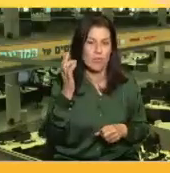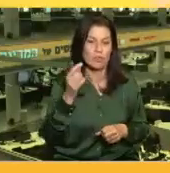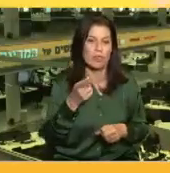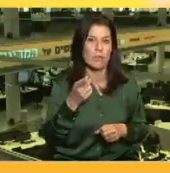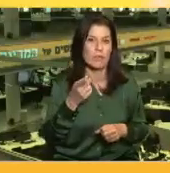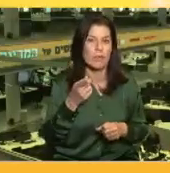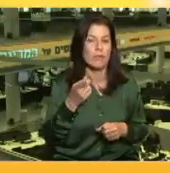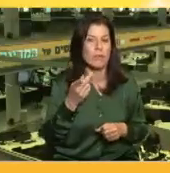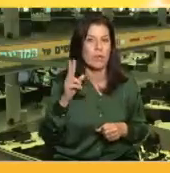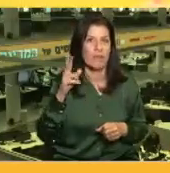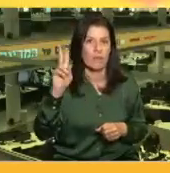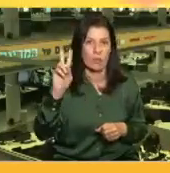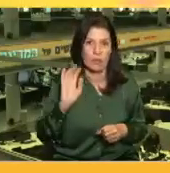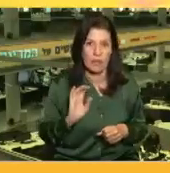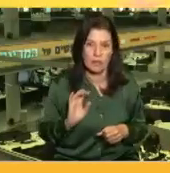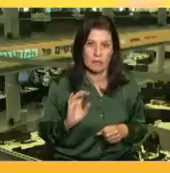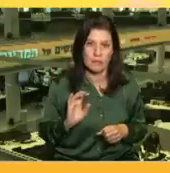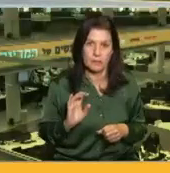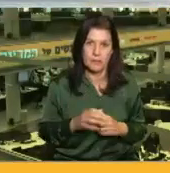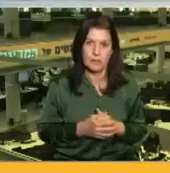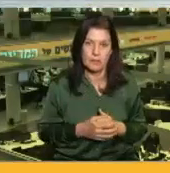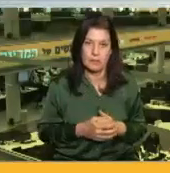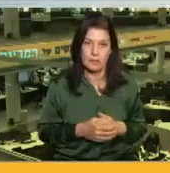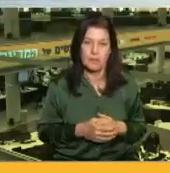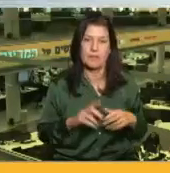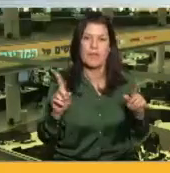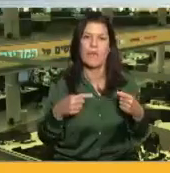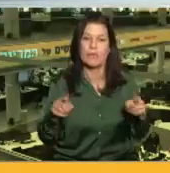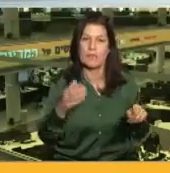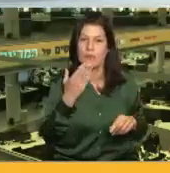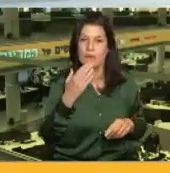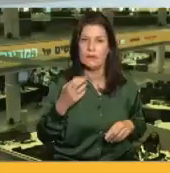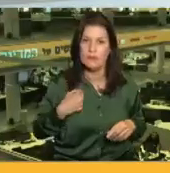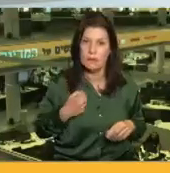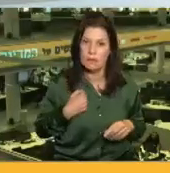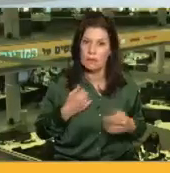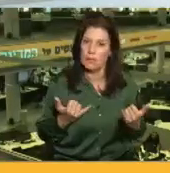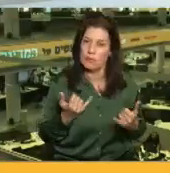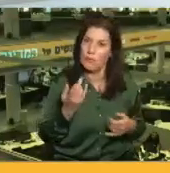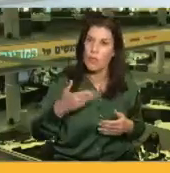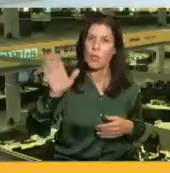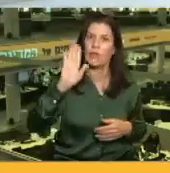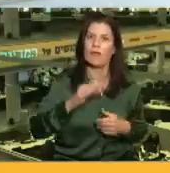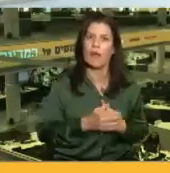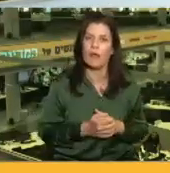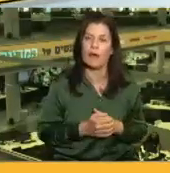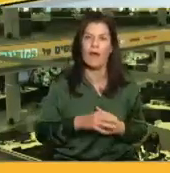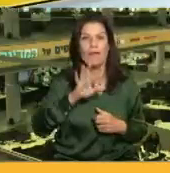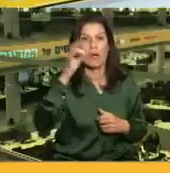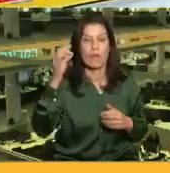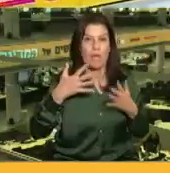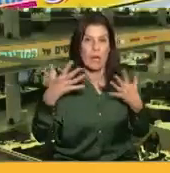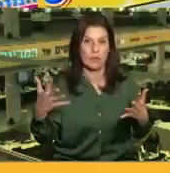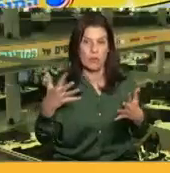נכון. שהז'אנר שנקרא הרוק, המוזיקה היהודית הדתית יותר, עלתה. ומה שקורה כשהכוכבים הגדולים בארץ,